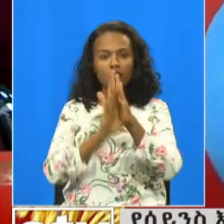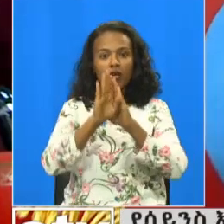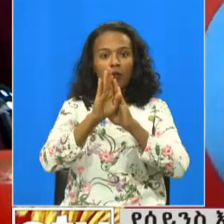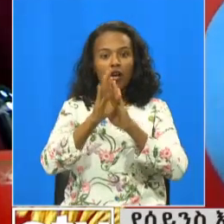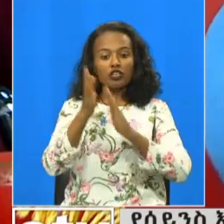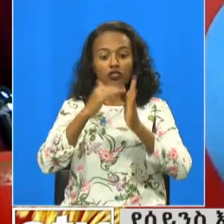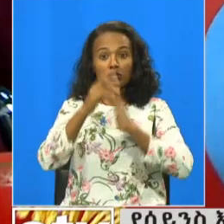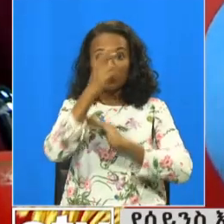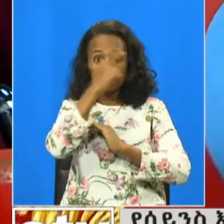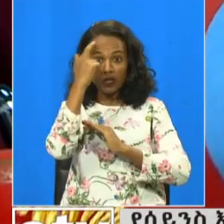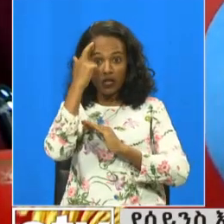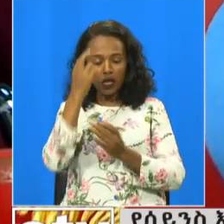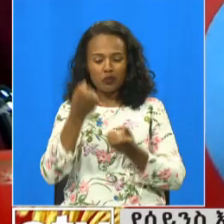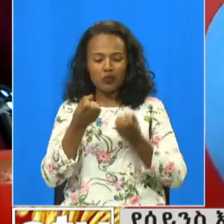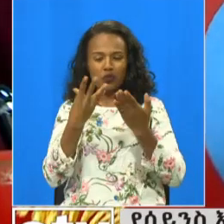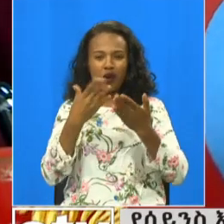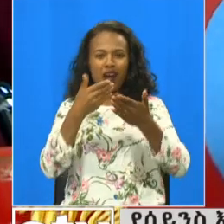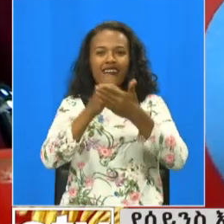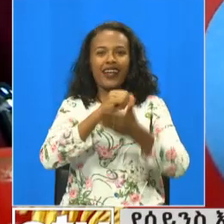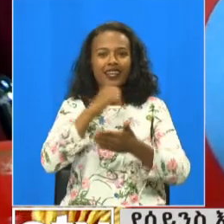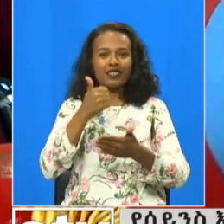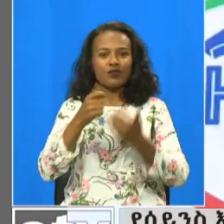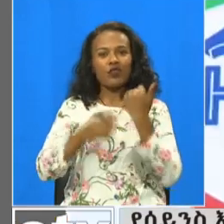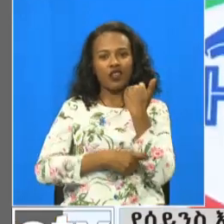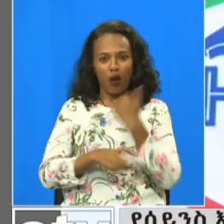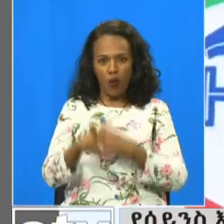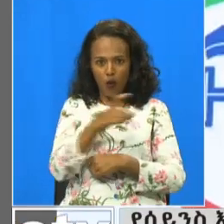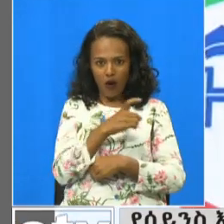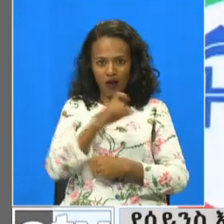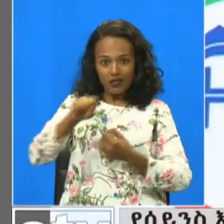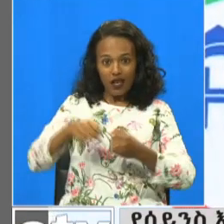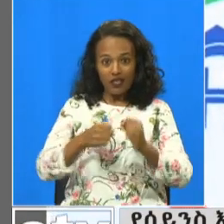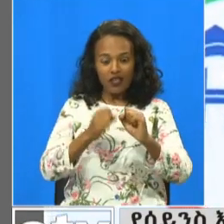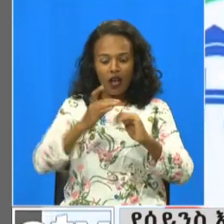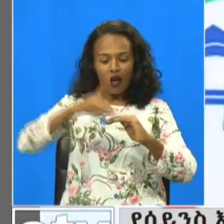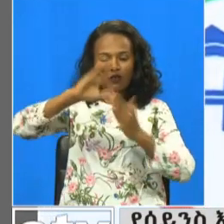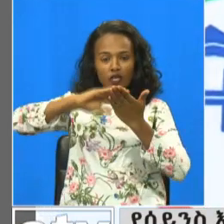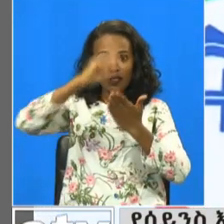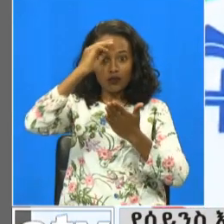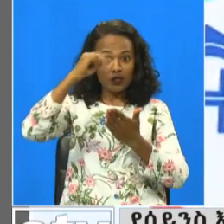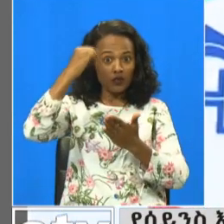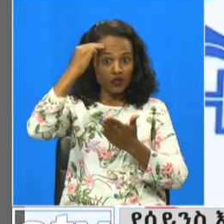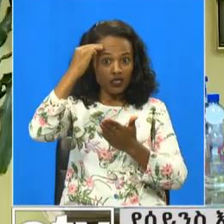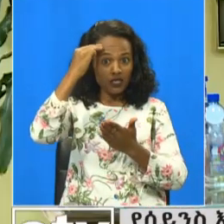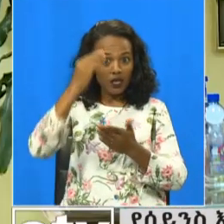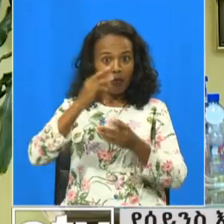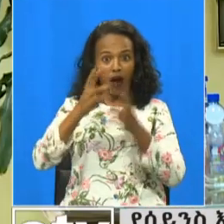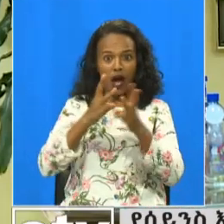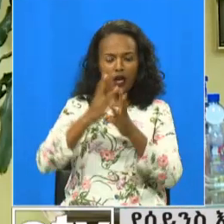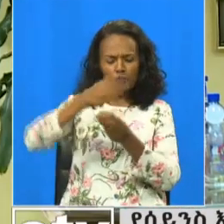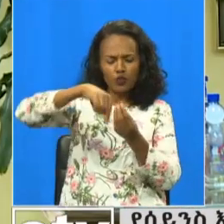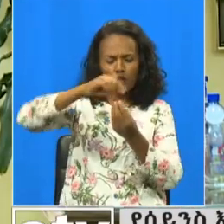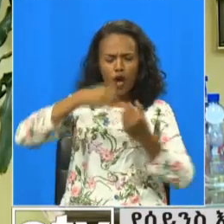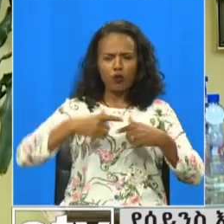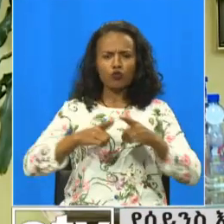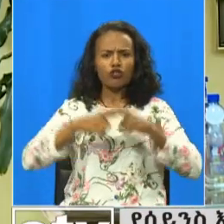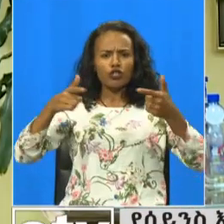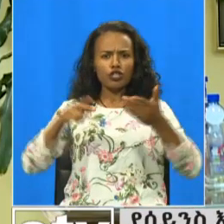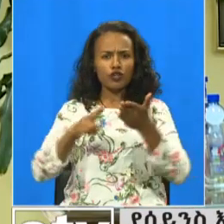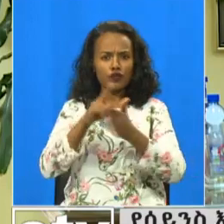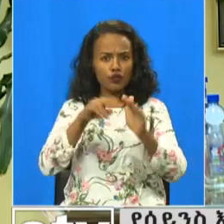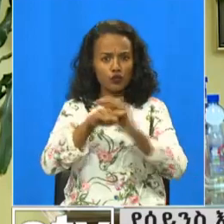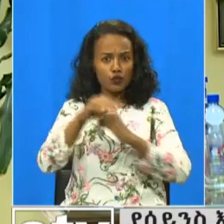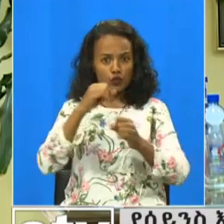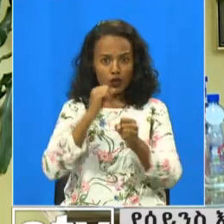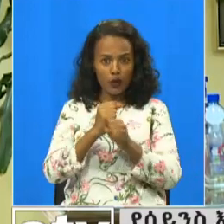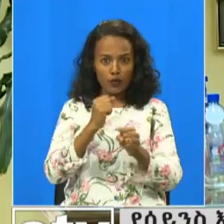ችግር ሳቢያ ብዙዎች ዘንድ እንዳይደርስም ፈተና ውስጥ ወድቋል። የሳይንስና ከፍተኛ ትምህርት ሚኒስቴር በዓለም ዙሪያ ባሉ ትልልቅ ዩኒቨርሲቲዎች ውስጥ